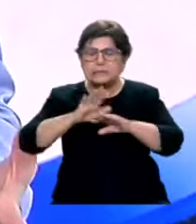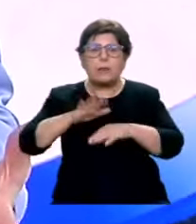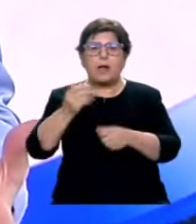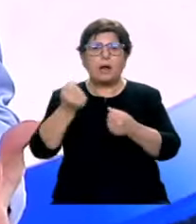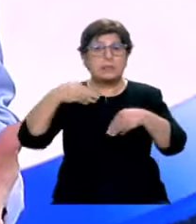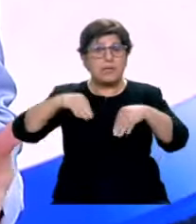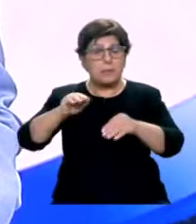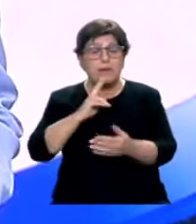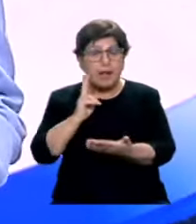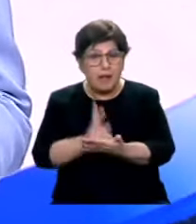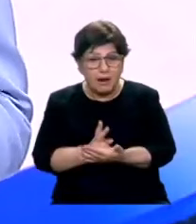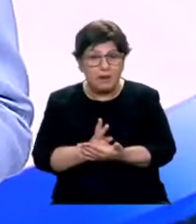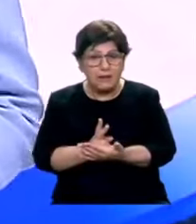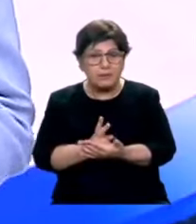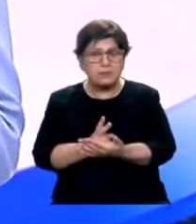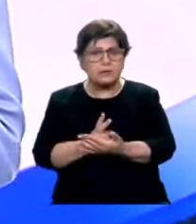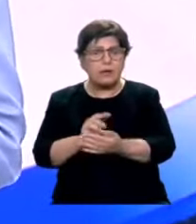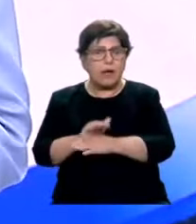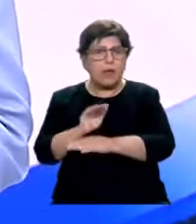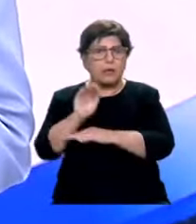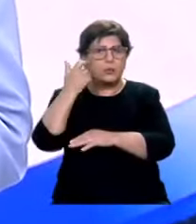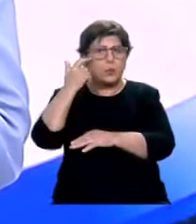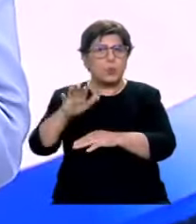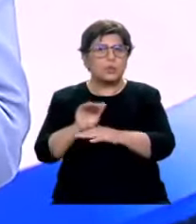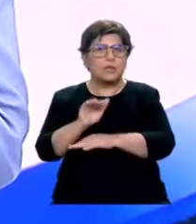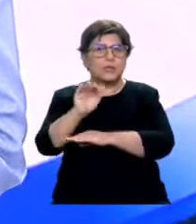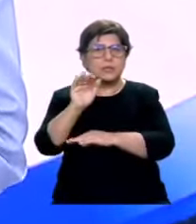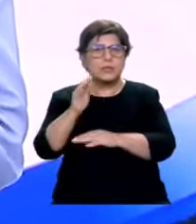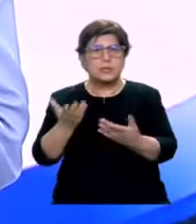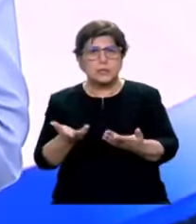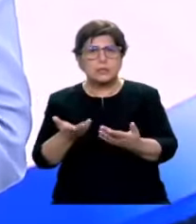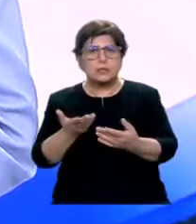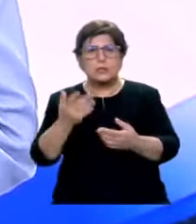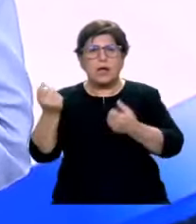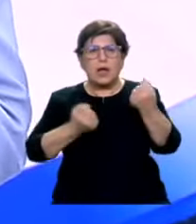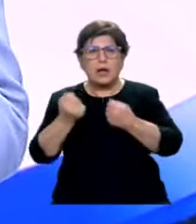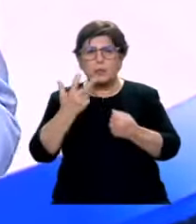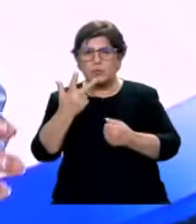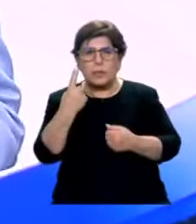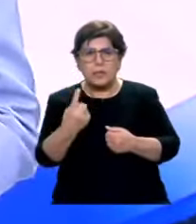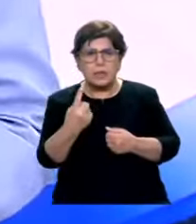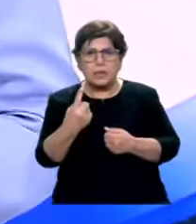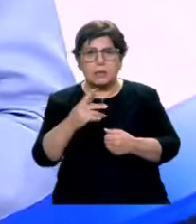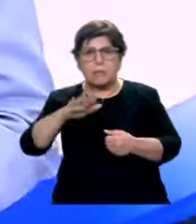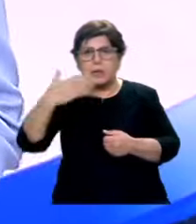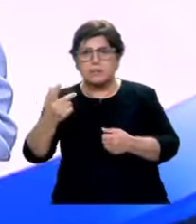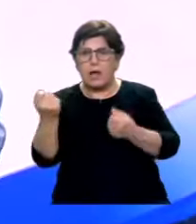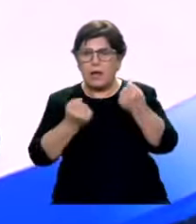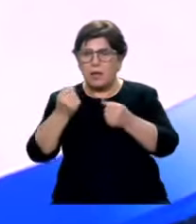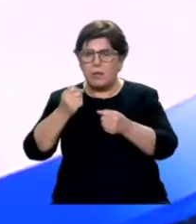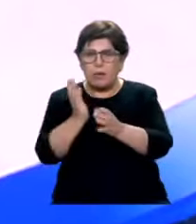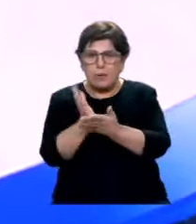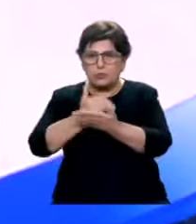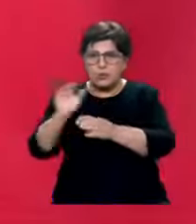satmaya karar verdiğinde ise hayatının şokunu yaşadı aracın neredeyse üçte biri başka bir arabadan